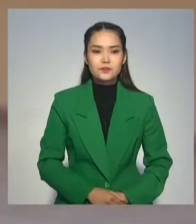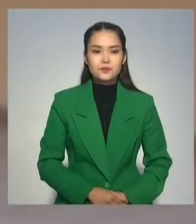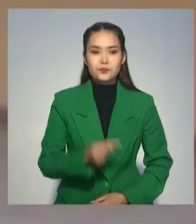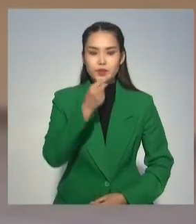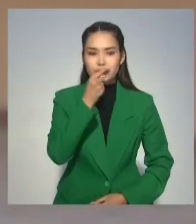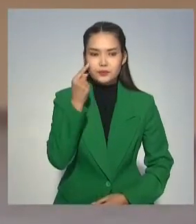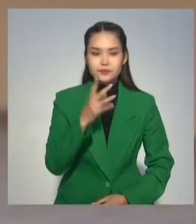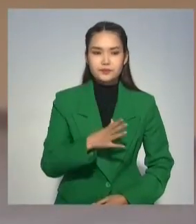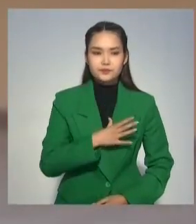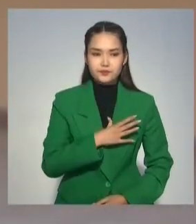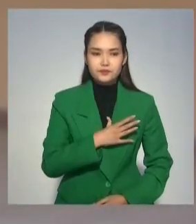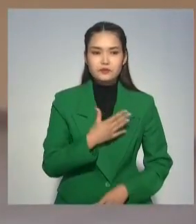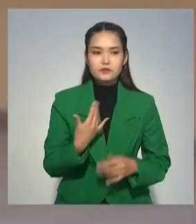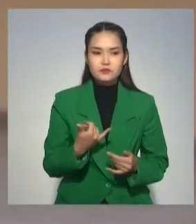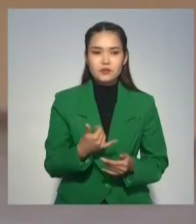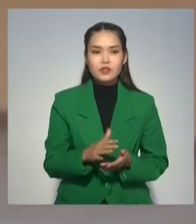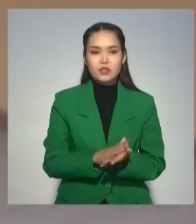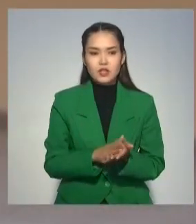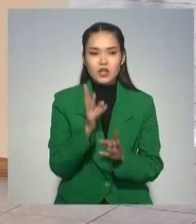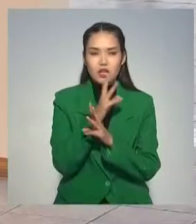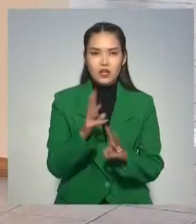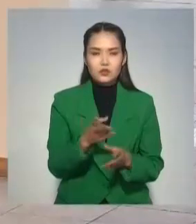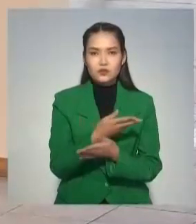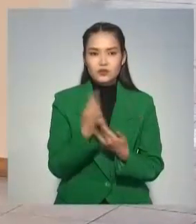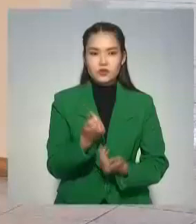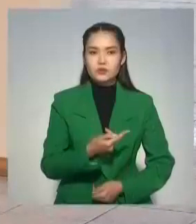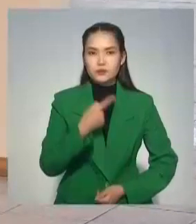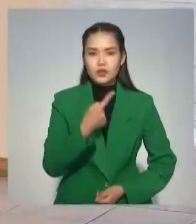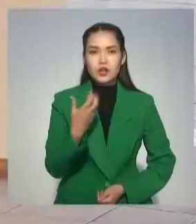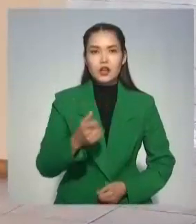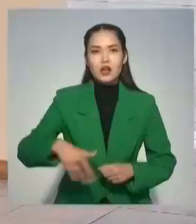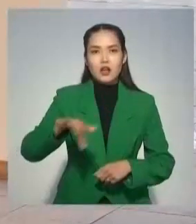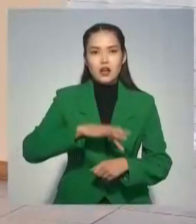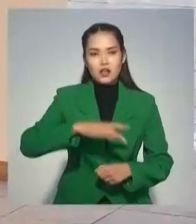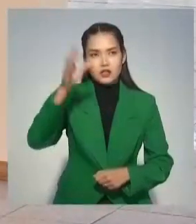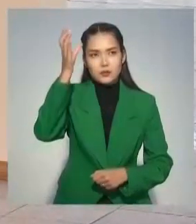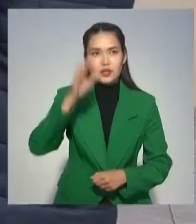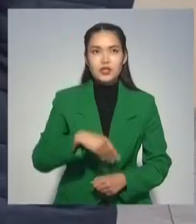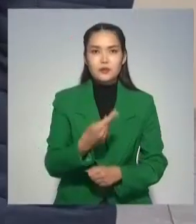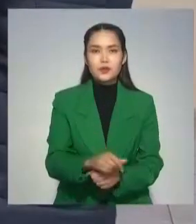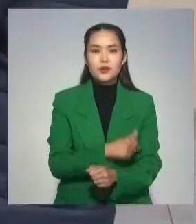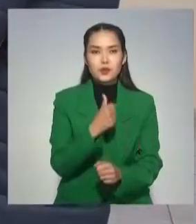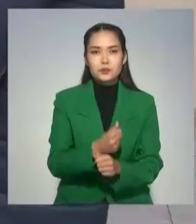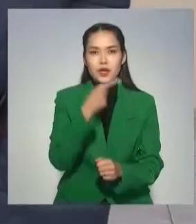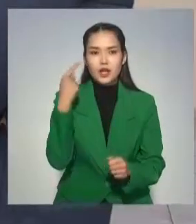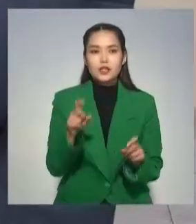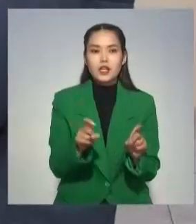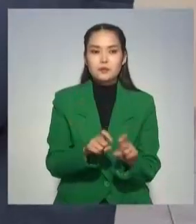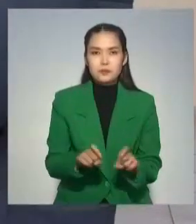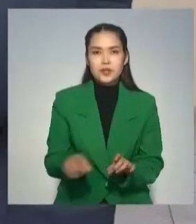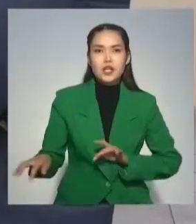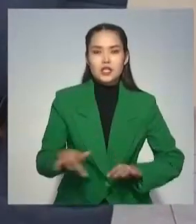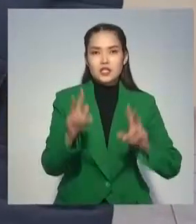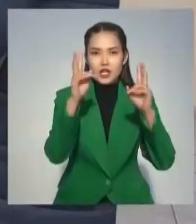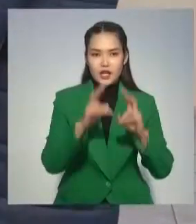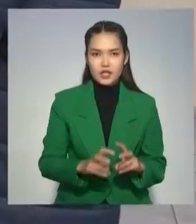Былтыр бердік, енді әзірше қаражат бөлінеді деді. Ал қалалық білім бөлімі басшысының айтуынша алдыңғы жылы мектепке зерделеу жүргізілген.